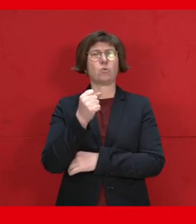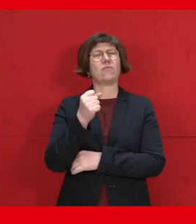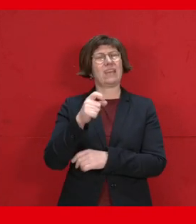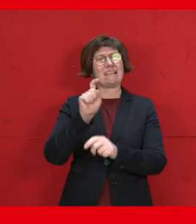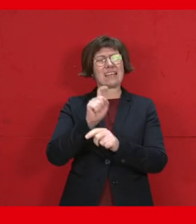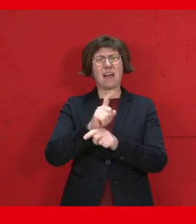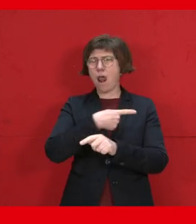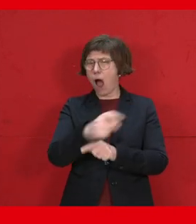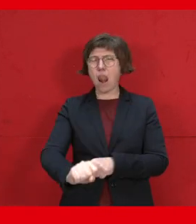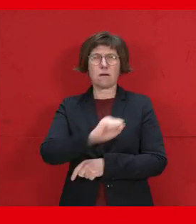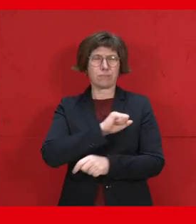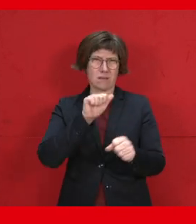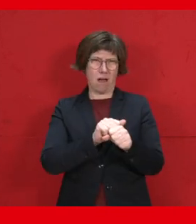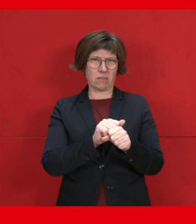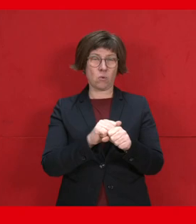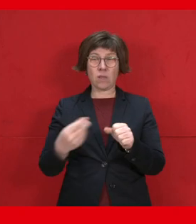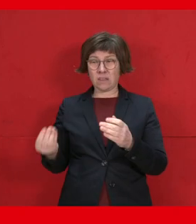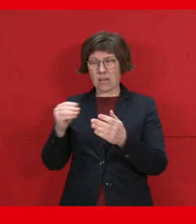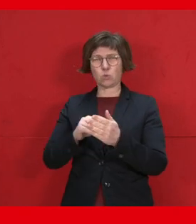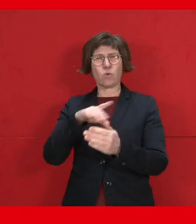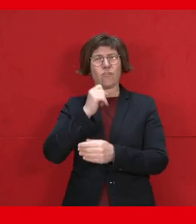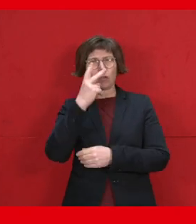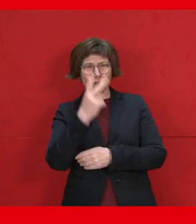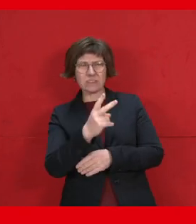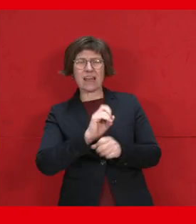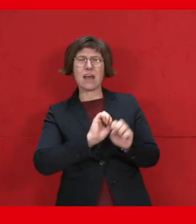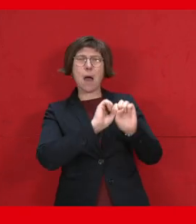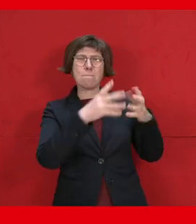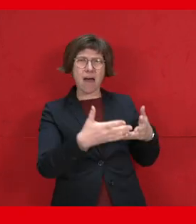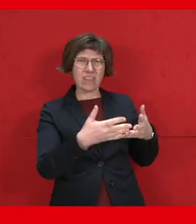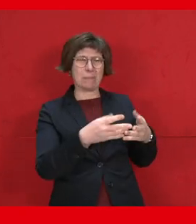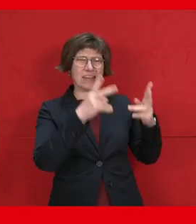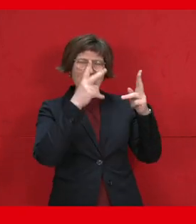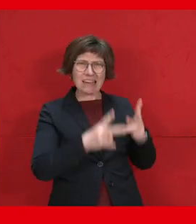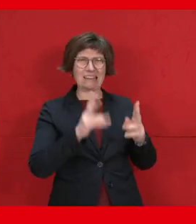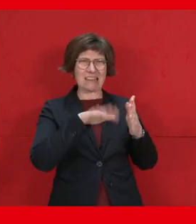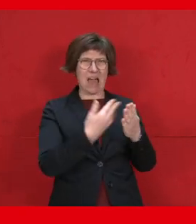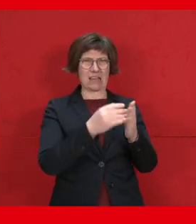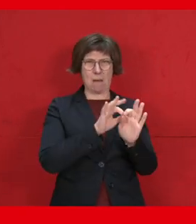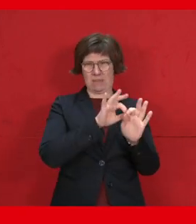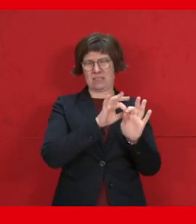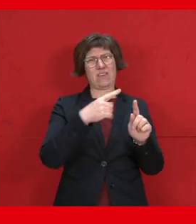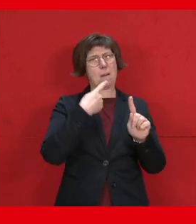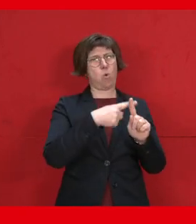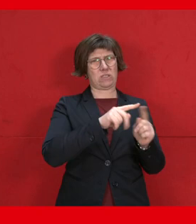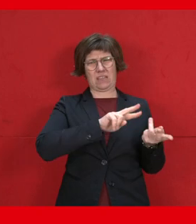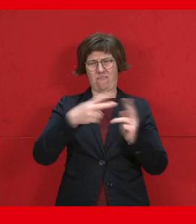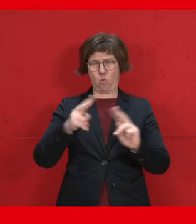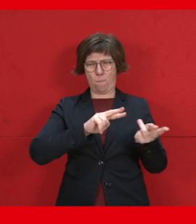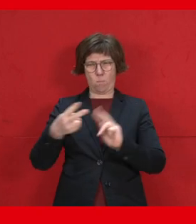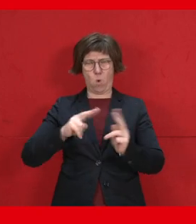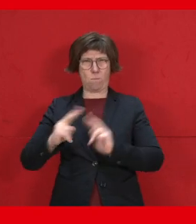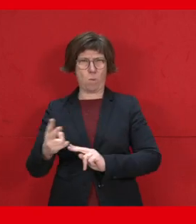zu machen. Bei all dem werden wir zudem die richtigen Lehren aus dieser Pandemie-Erfahrung ziehen. Denn auch in den Lehren dieser Pandemie